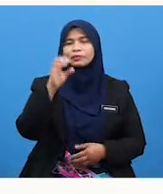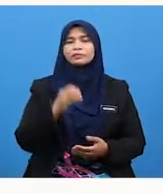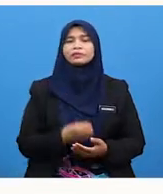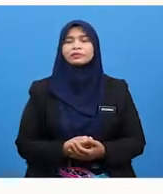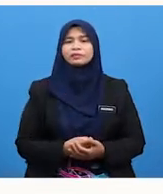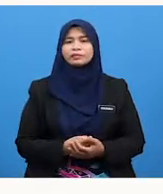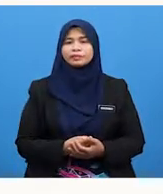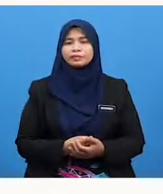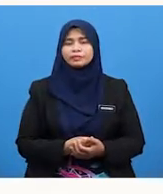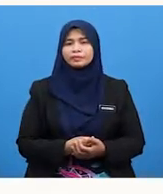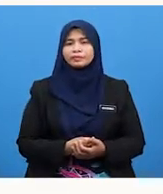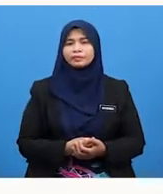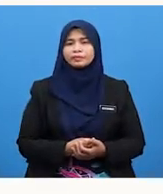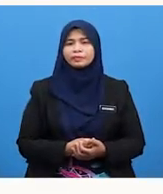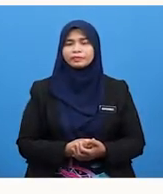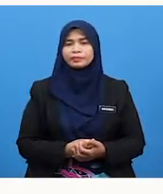261,180.